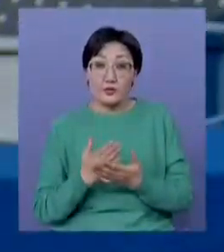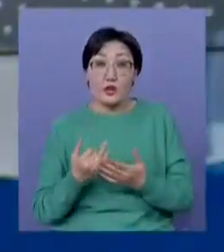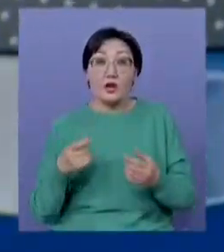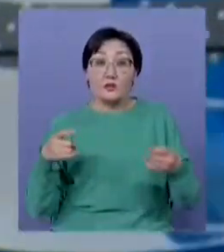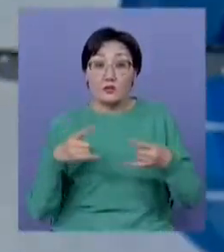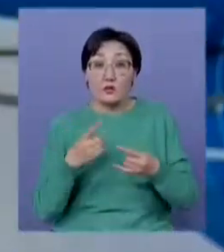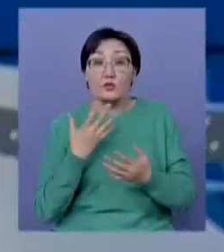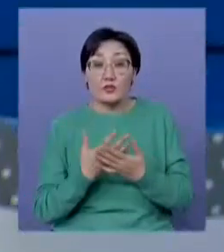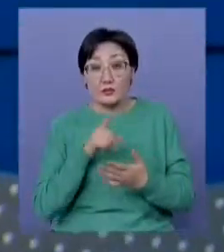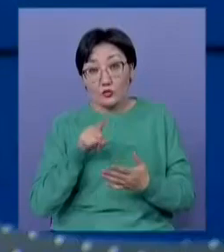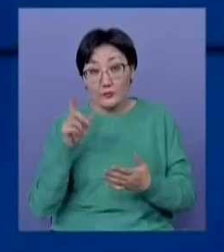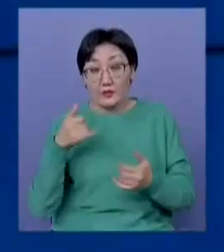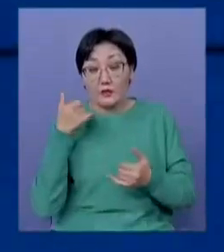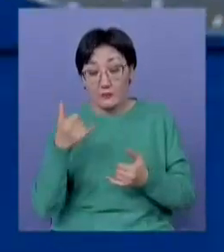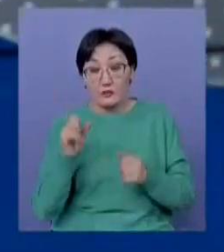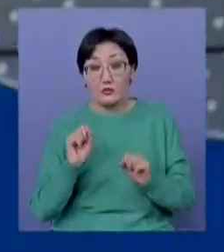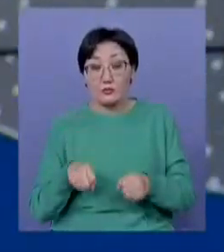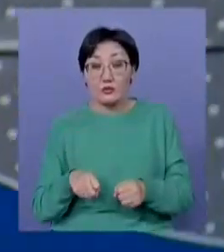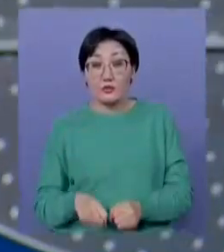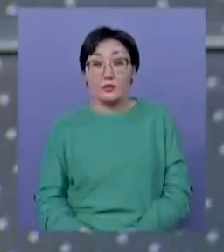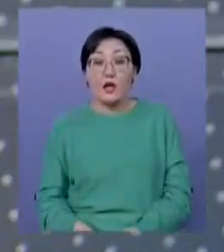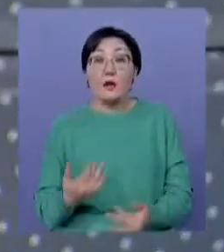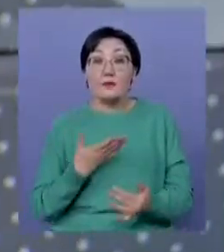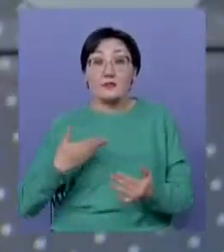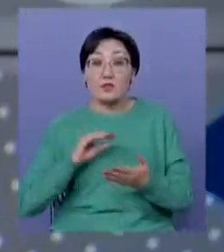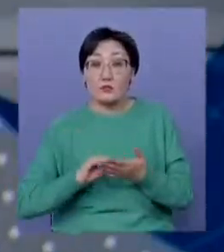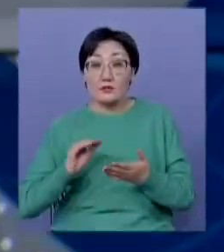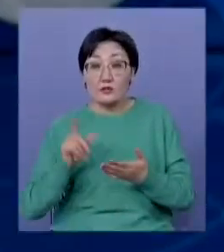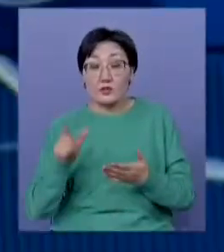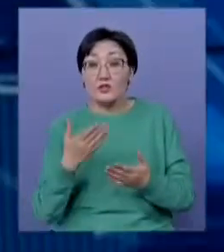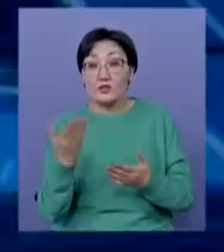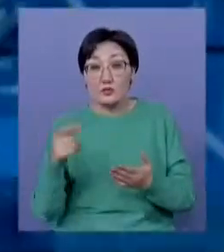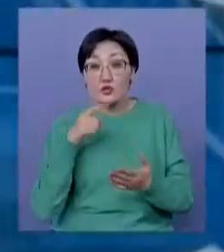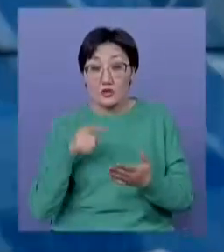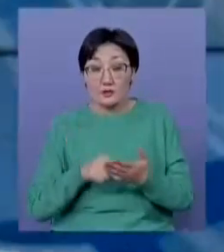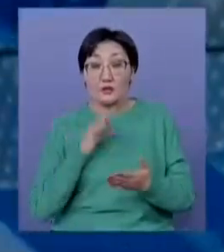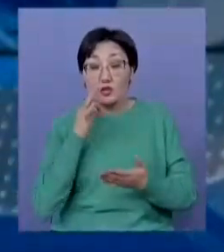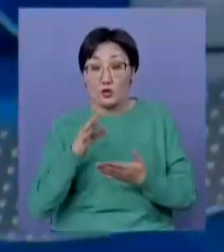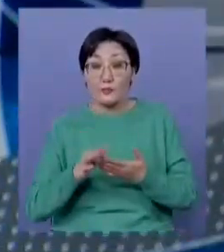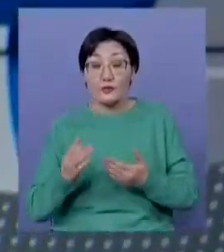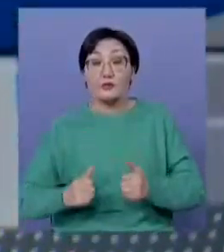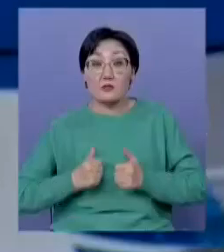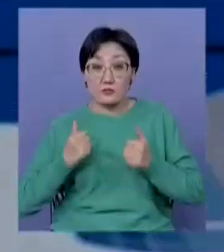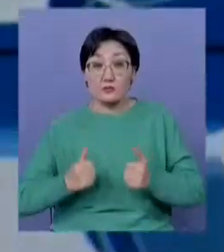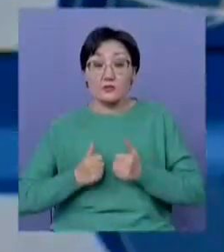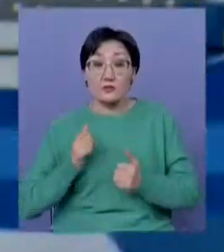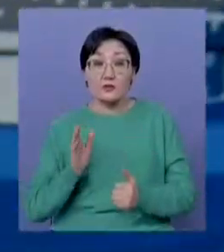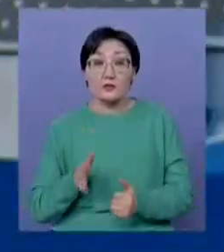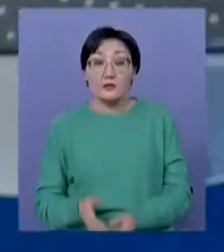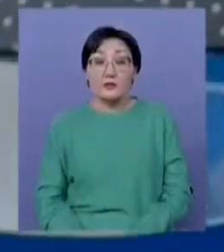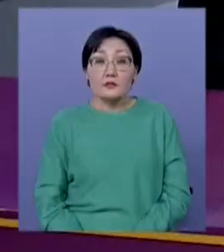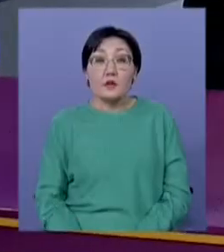болса, экранда көрсетілген нөмірлерге хабарласуларыңызға болады. Біздің арна тілшілері сіздердің сұрауларыңызды ескерусіз